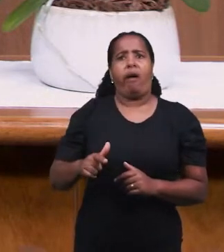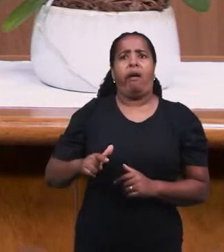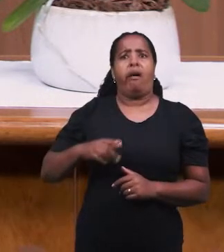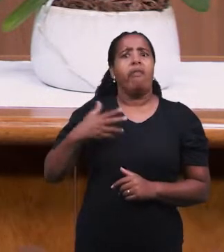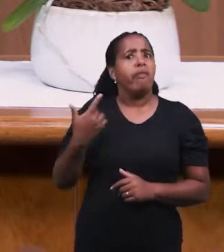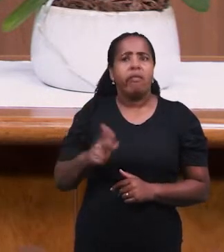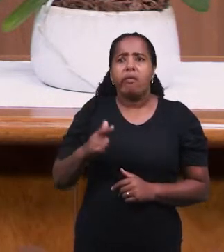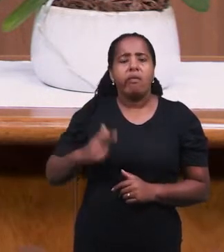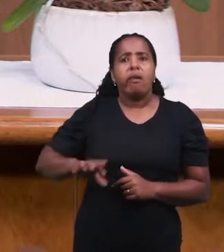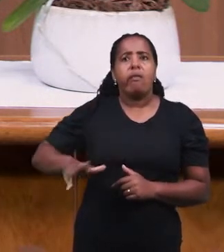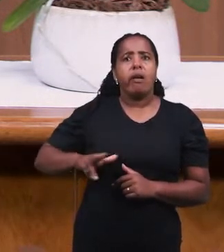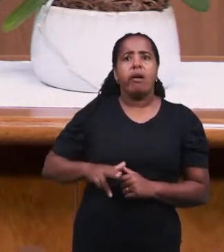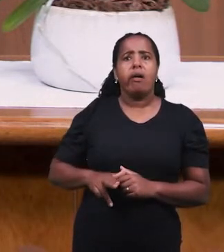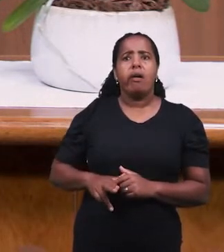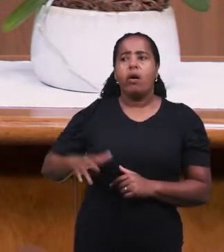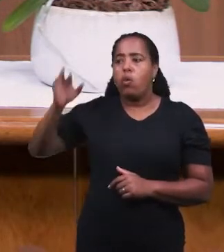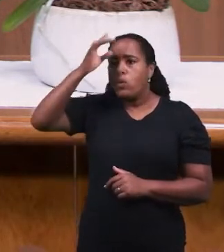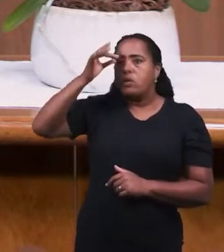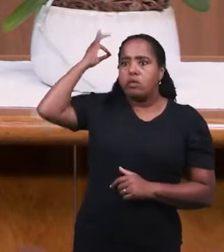n'était pas par hasard.